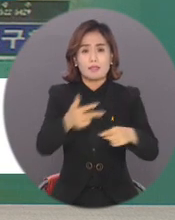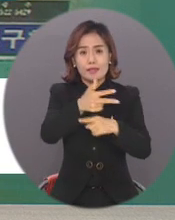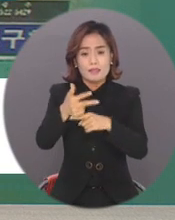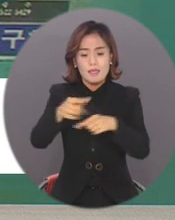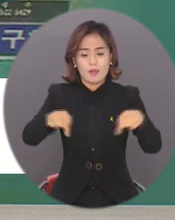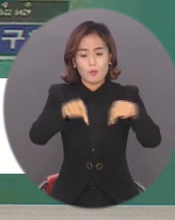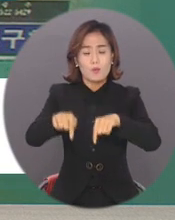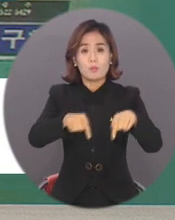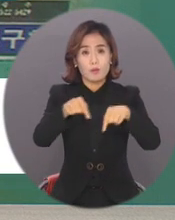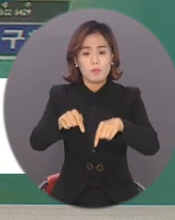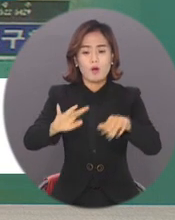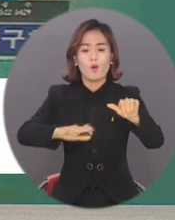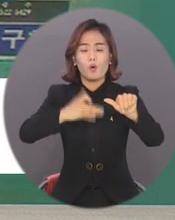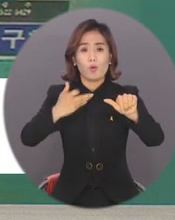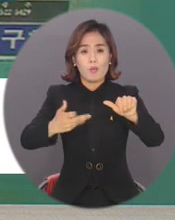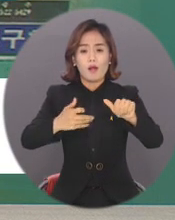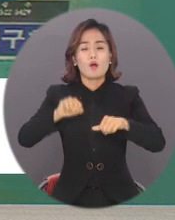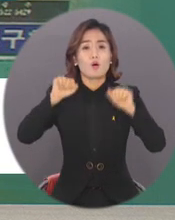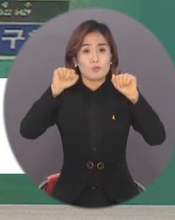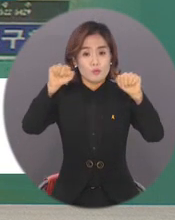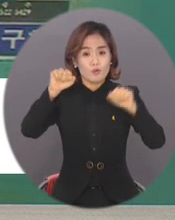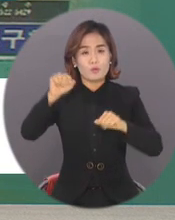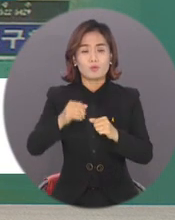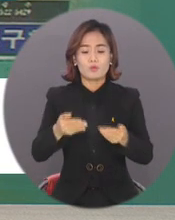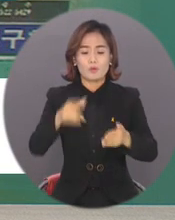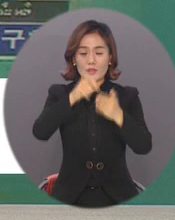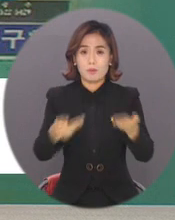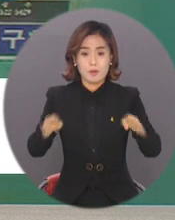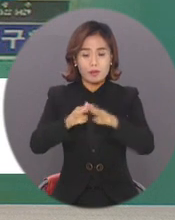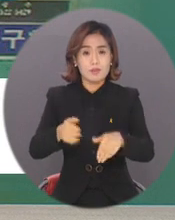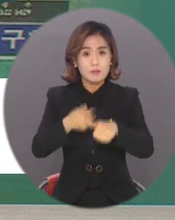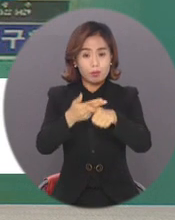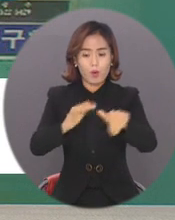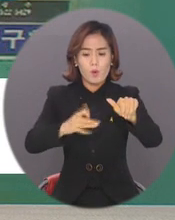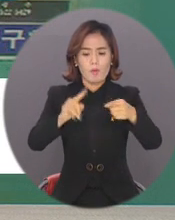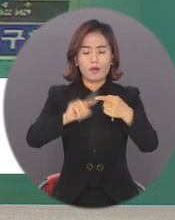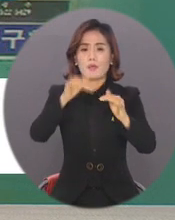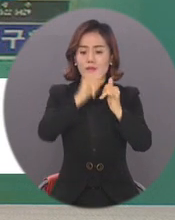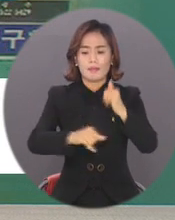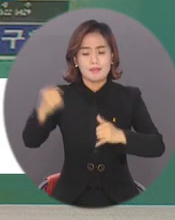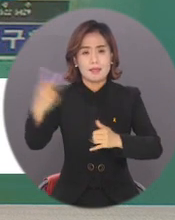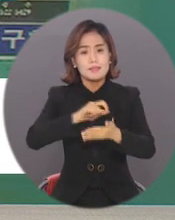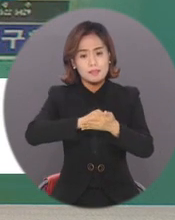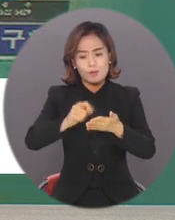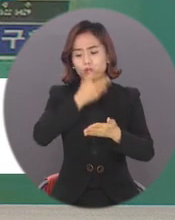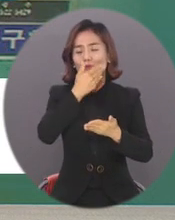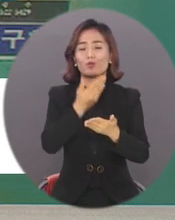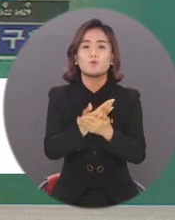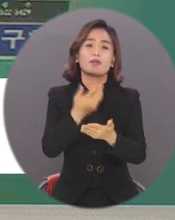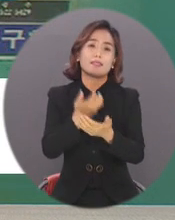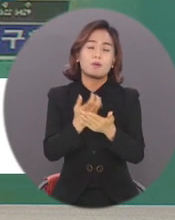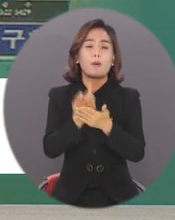녹음 테이프가 5.18 민주화운동 기록관에 전달됐습니다. 기록관은 5.18의 역사를 다시 쓸 만한 귀중한